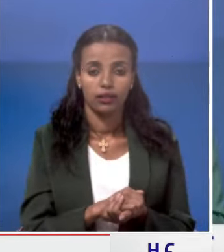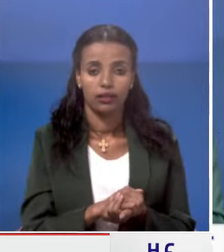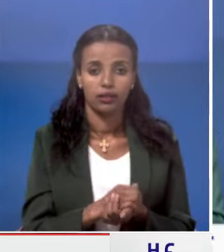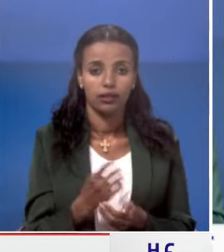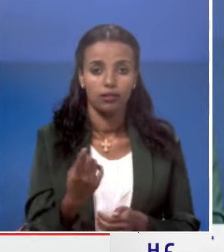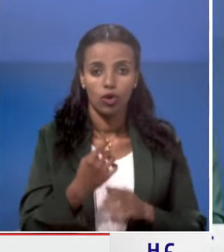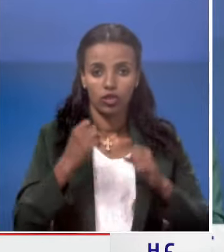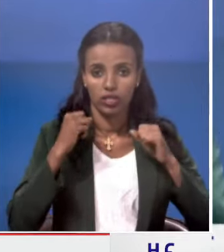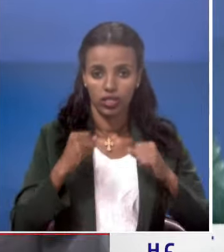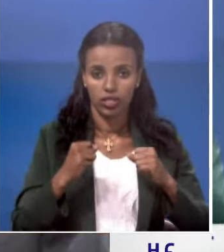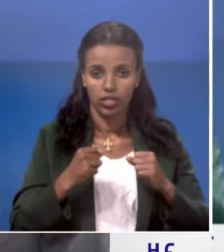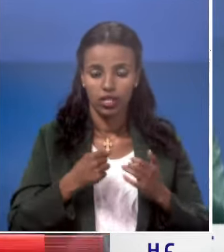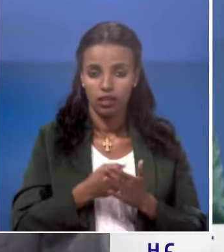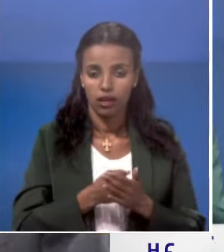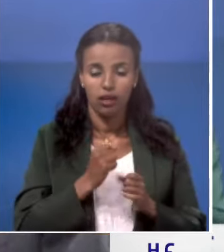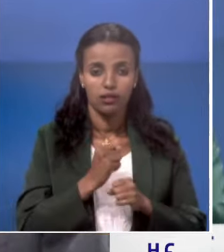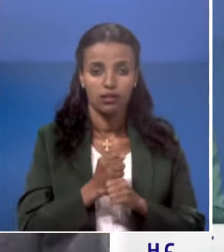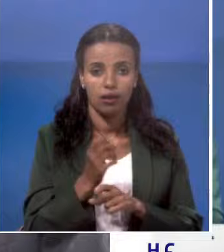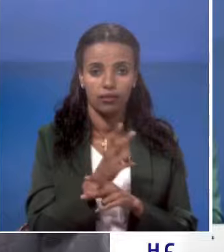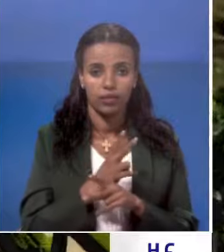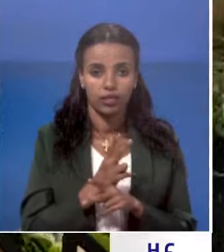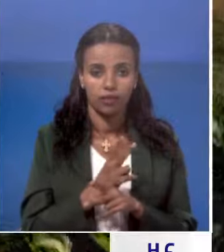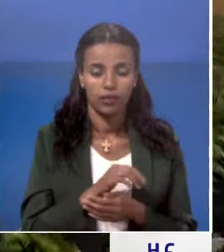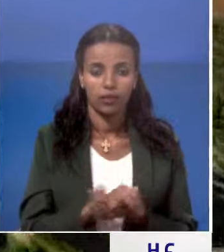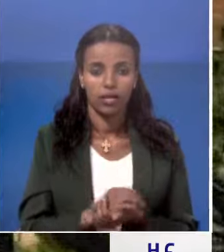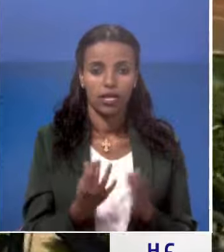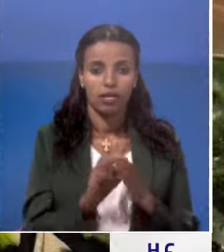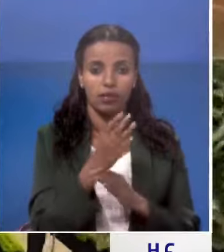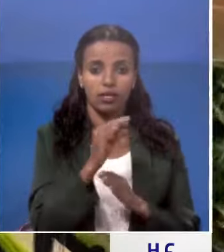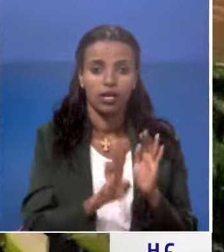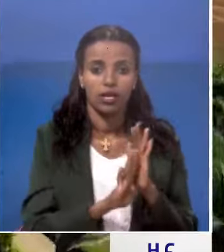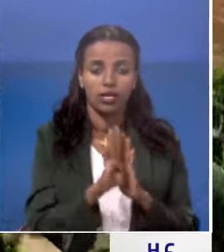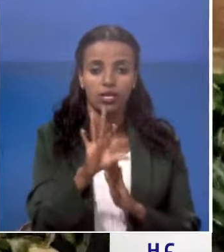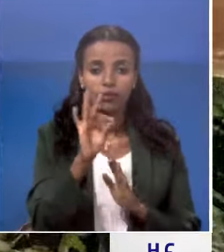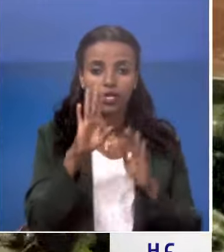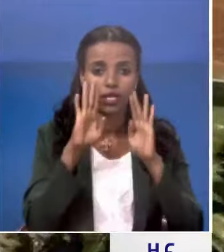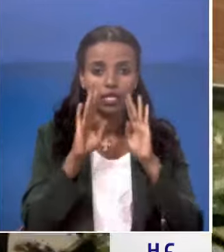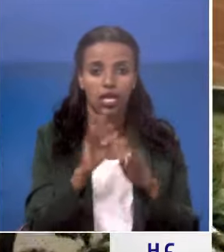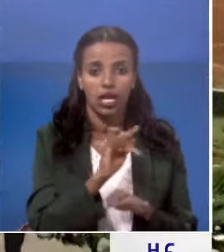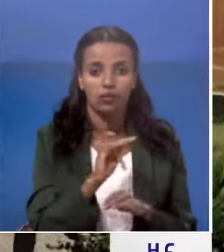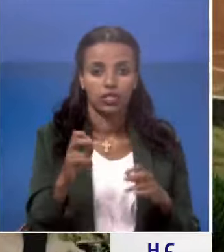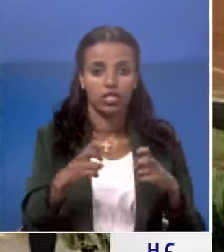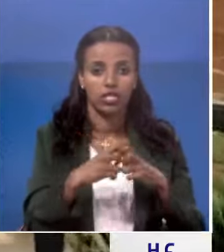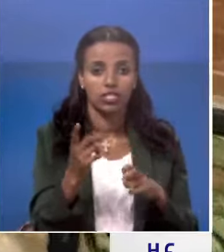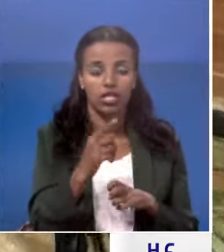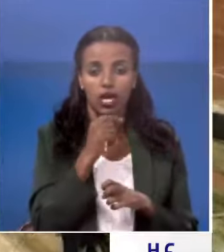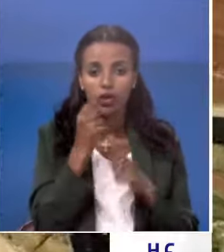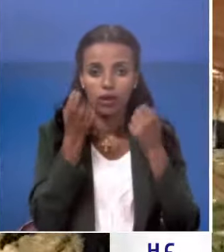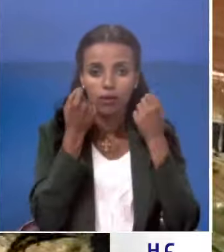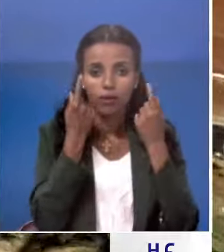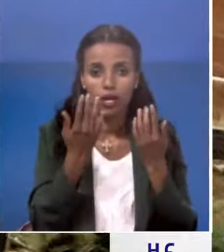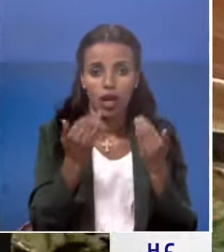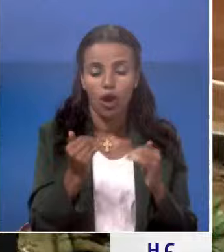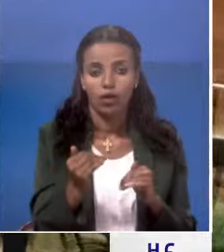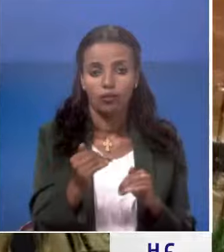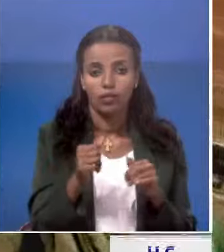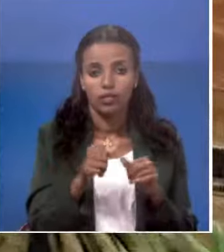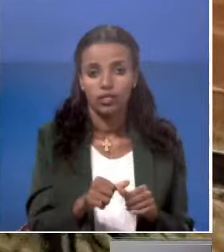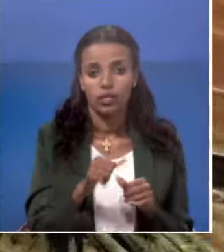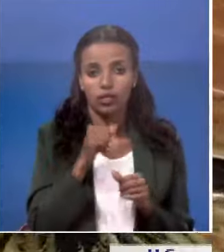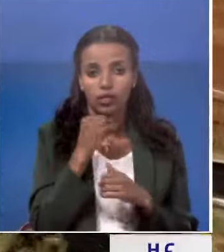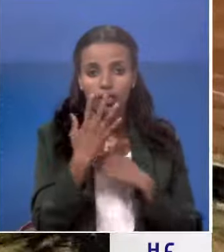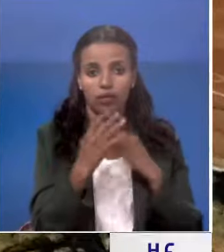መሆን እንዲችል ጠንካራ ስራ መስራት ይተበቅብናል ማለት ነው። ለማትና እድገት የሚገኘው ከሰላም እንጂ ከግጭት እንዳልሆነ በመረዳት አሁንም ሳይውል ሳይደር